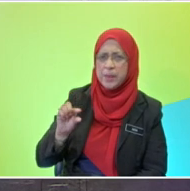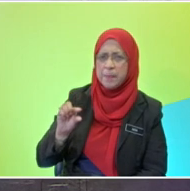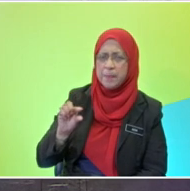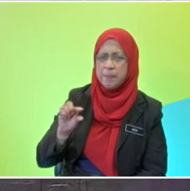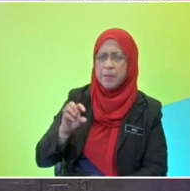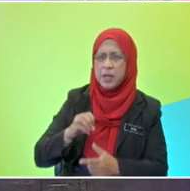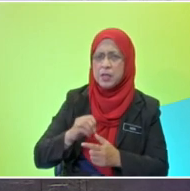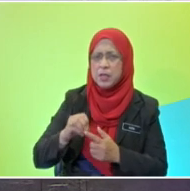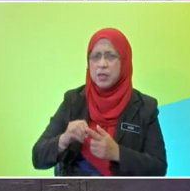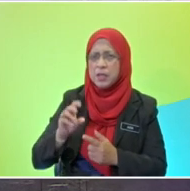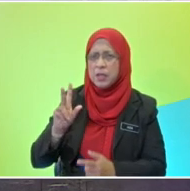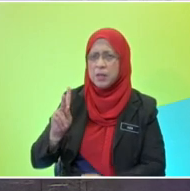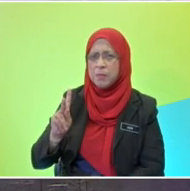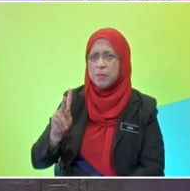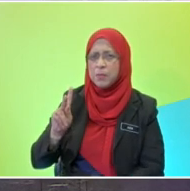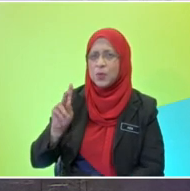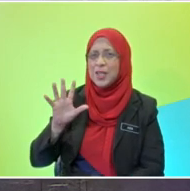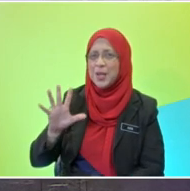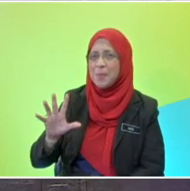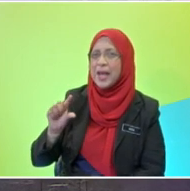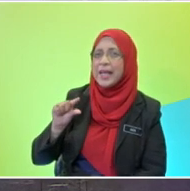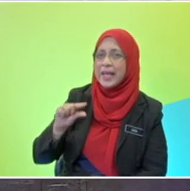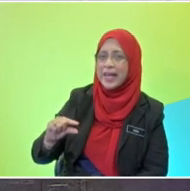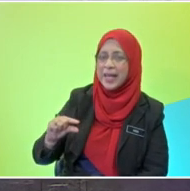85 gram banyak